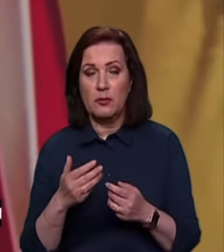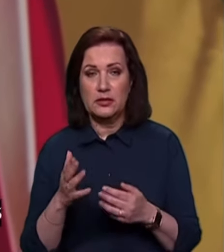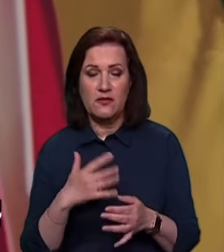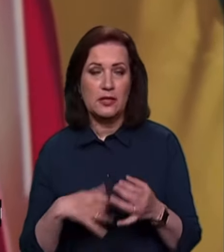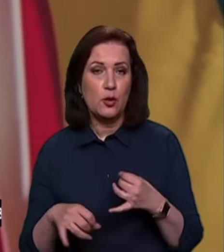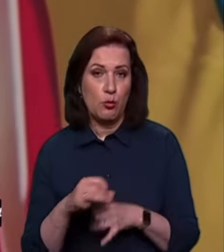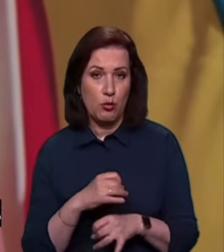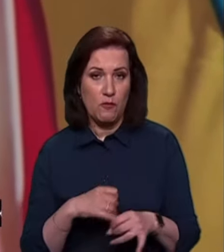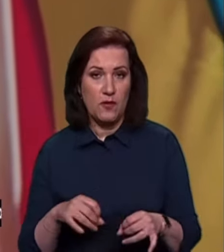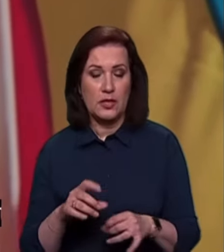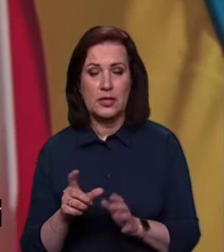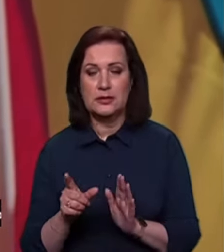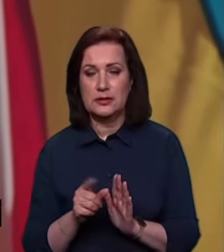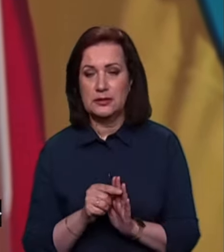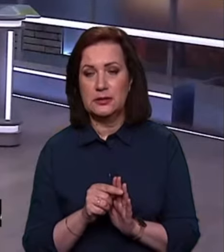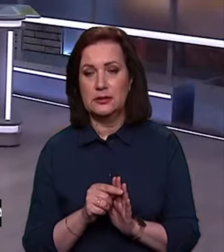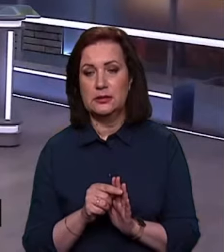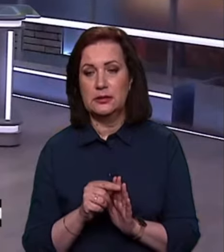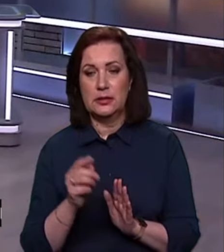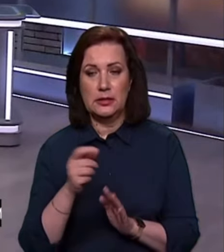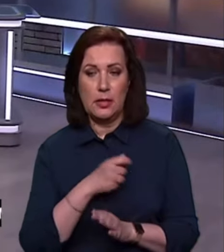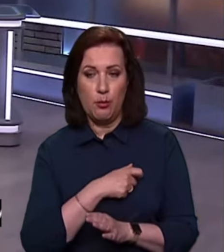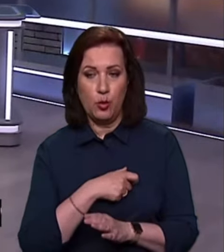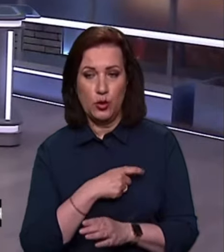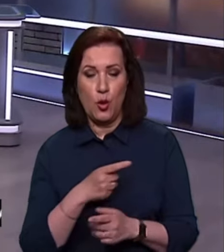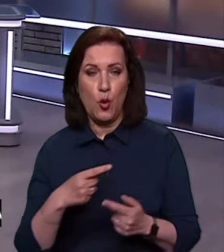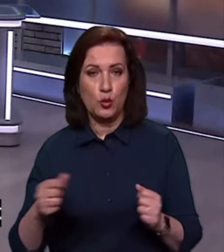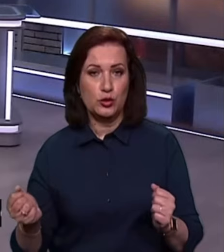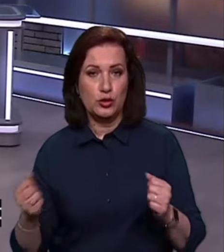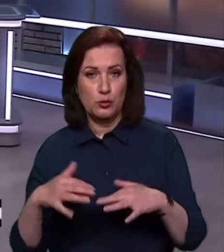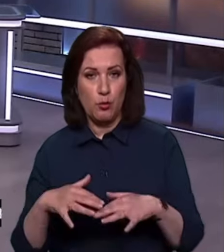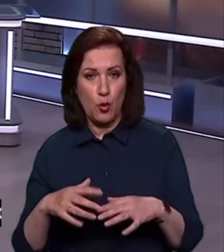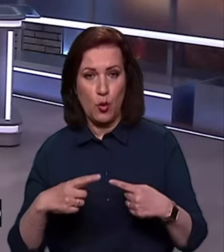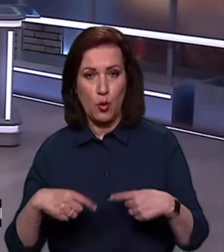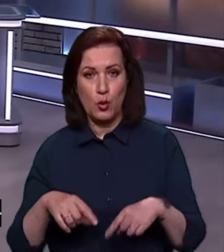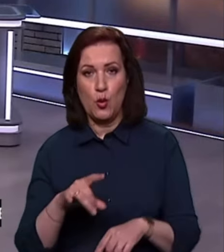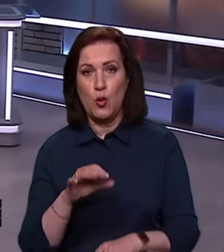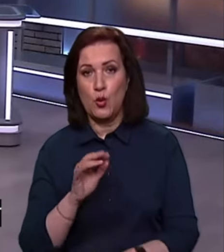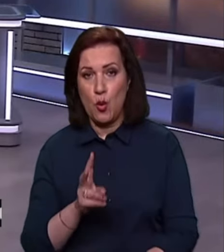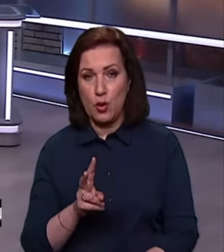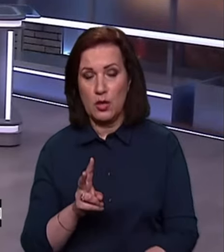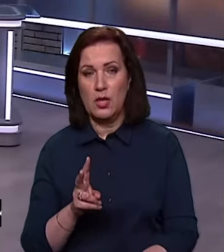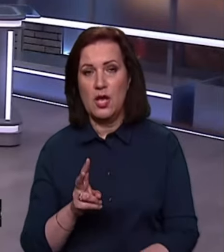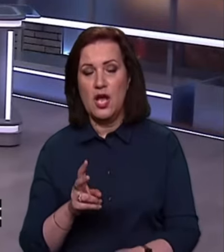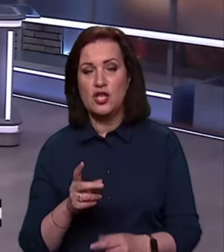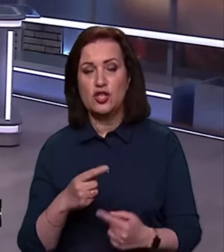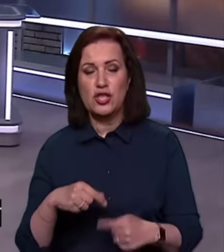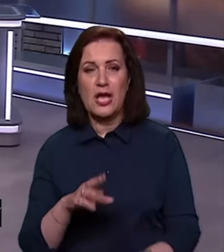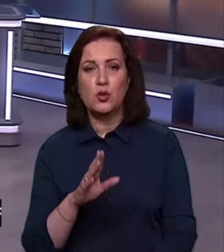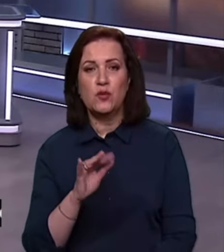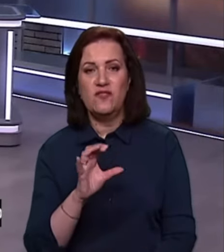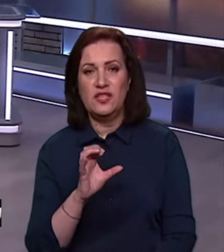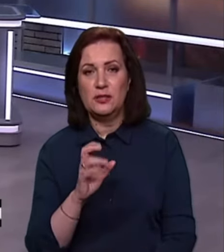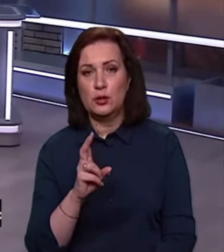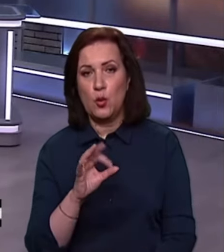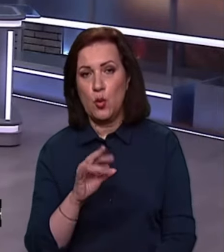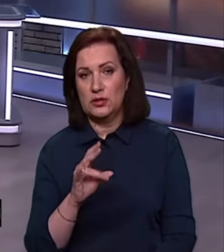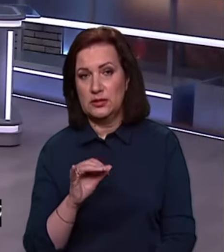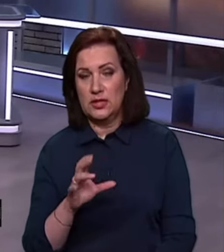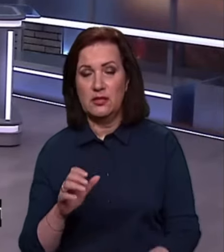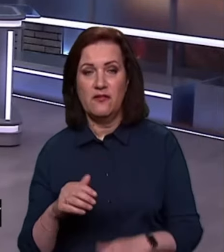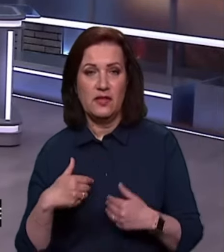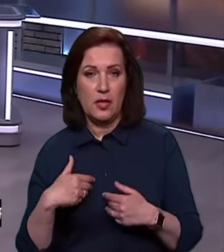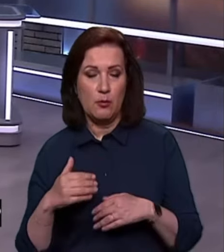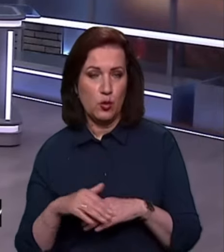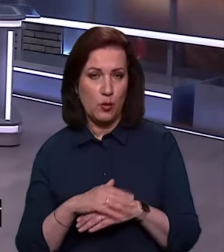її обговорювати з Юрієм Рашкіним. Він є депутатом окружних зборів округу Рок штату Вісконсін. Пане Юрію, вітаємо вас. Добрий